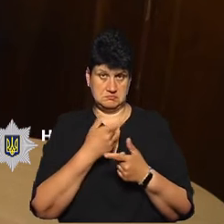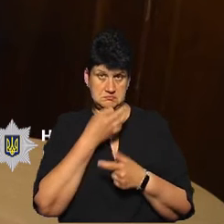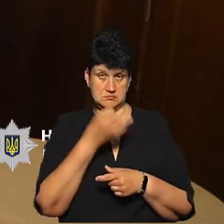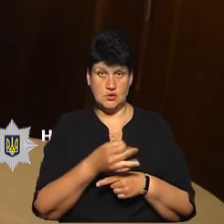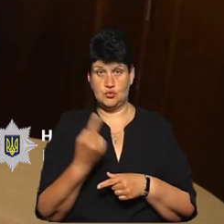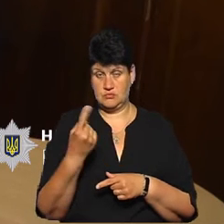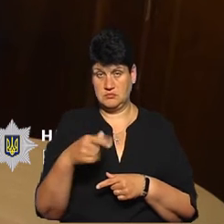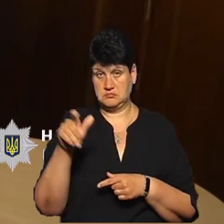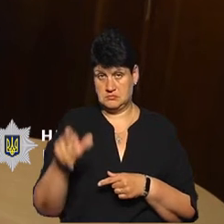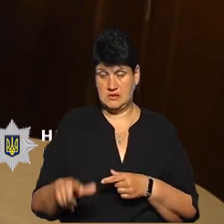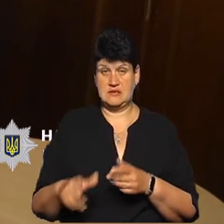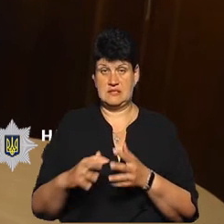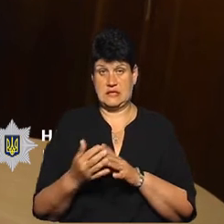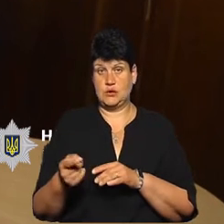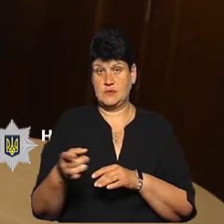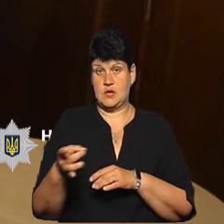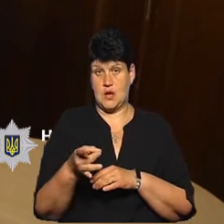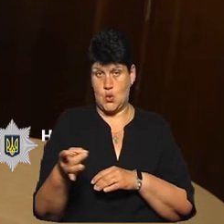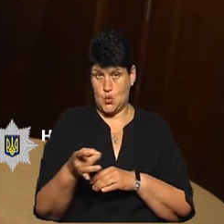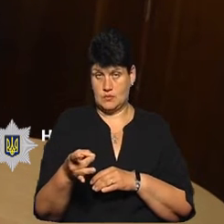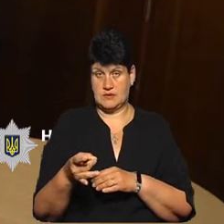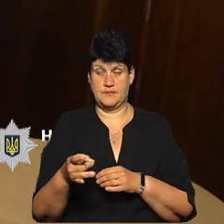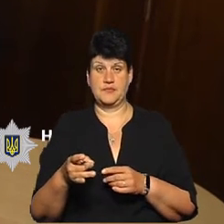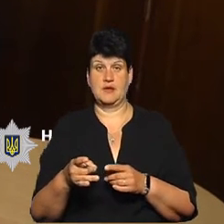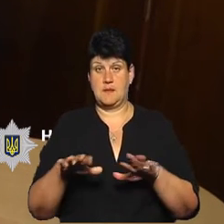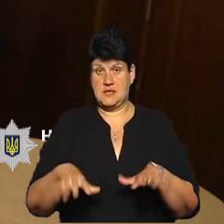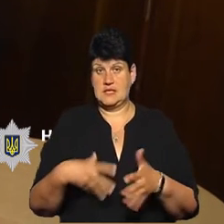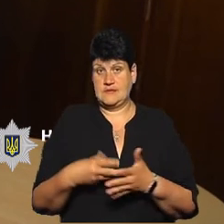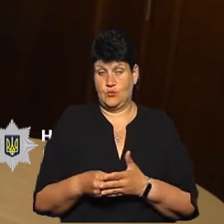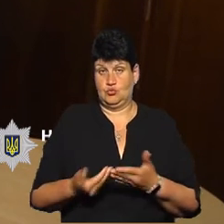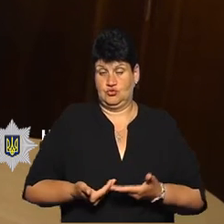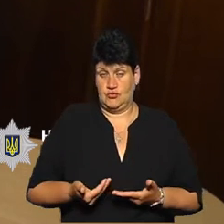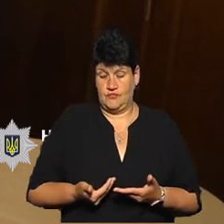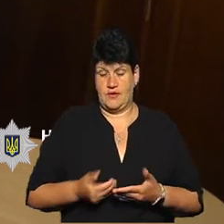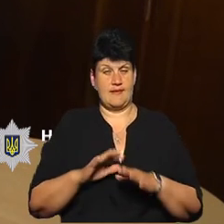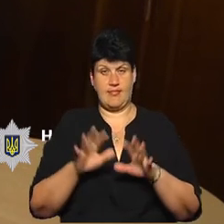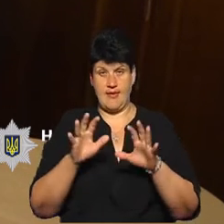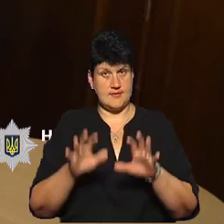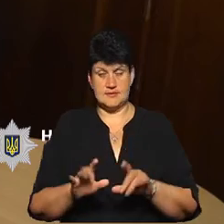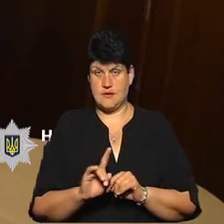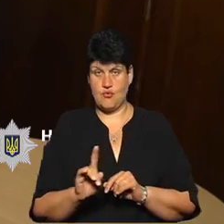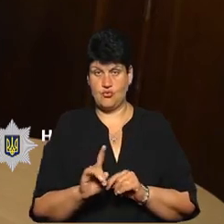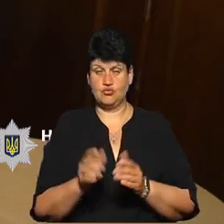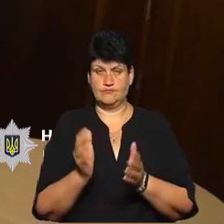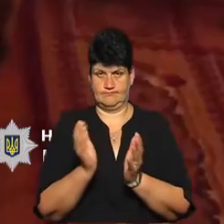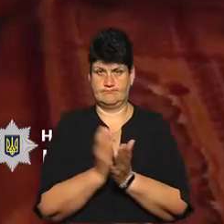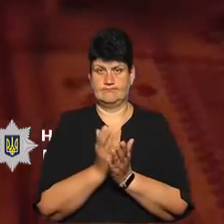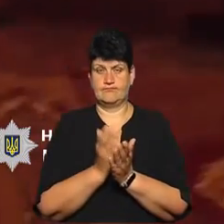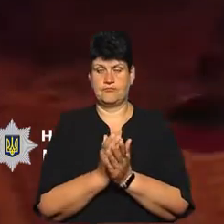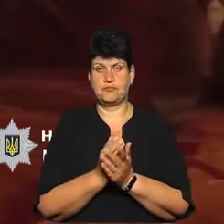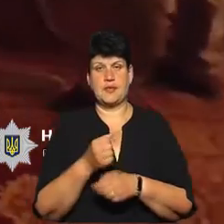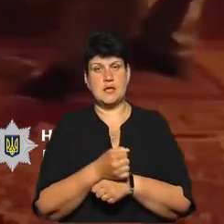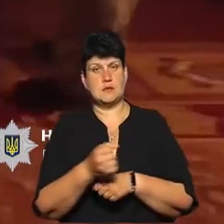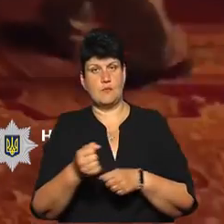одного з сіл Тернопільського району за місцем свого проживання незаконно, без передбаченого законом дозволу, зберігає вогнепальну зброю